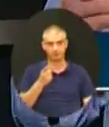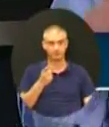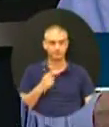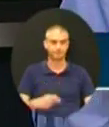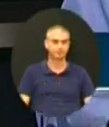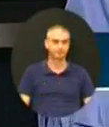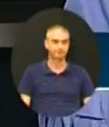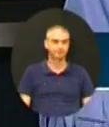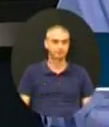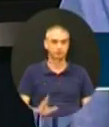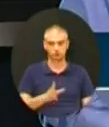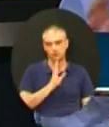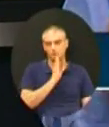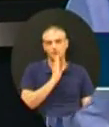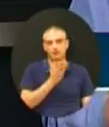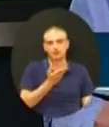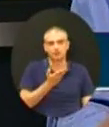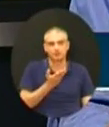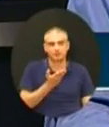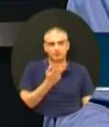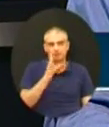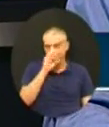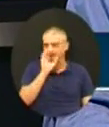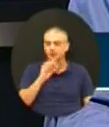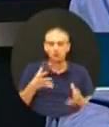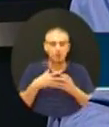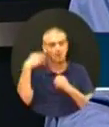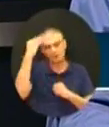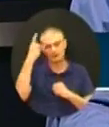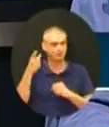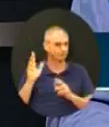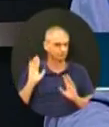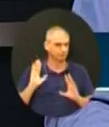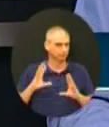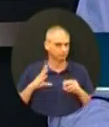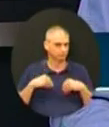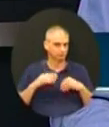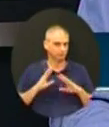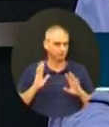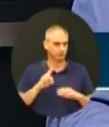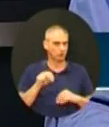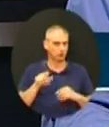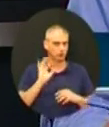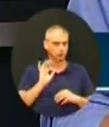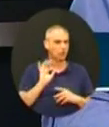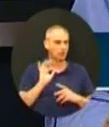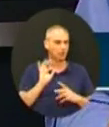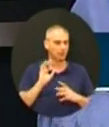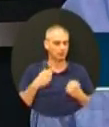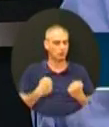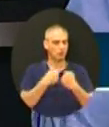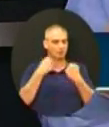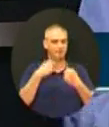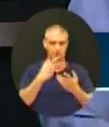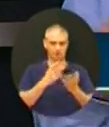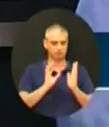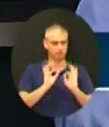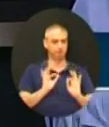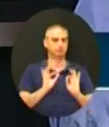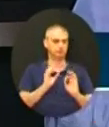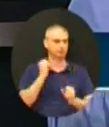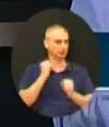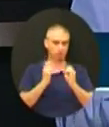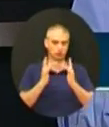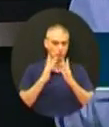עם קטן בעייתי, זה קטן בעייתי בראיית החברה הפלסטינית, החברה הפלסטינית לא מקבלת לחלוטין את העניין הזה של קונפליקט מוצר פומבי